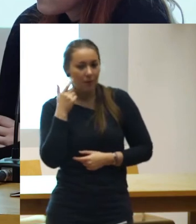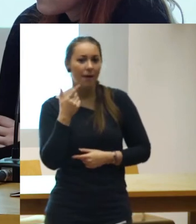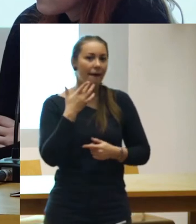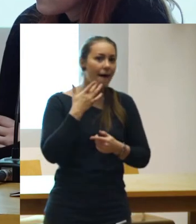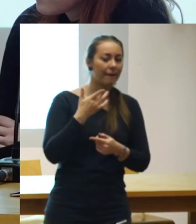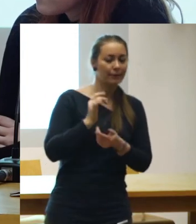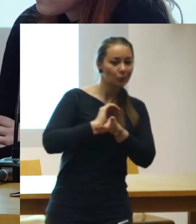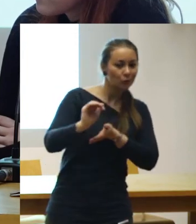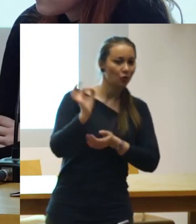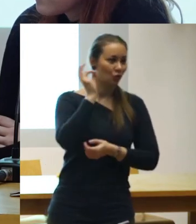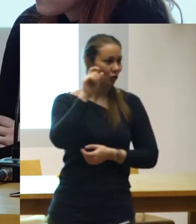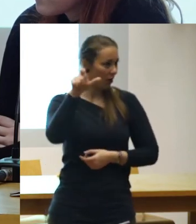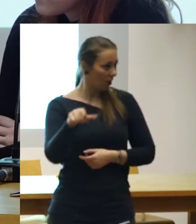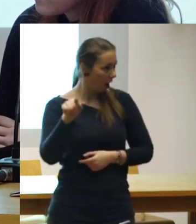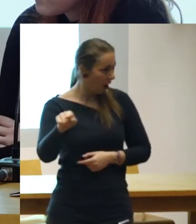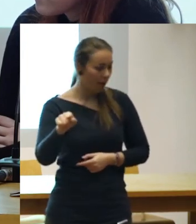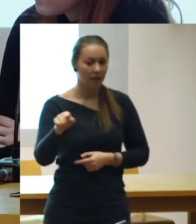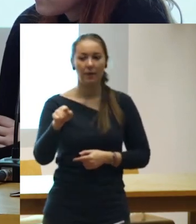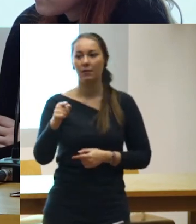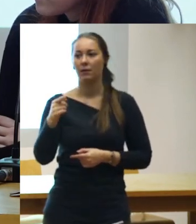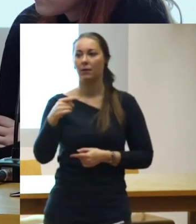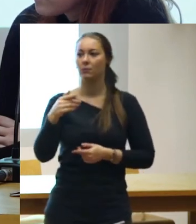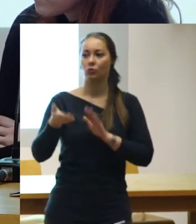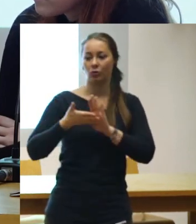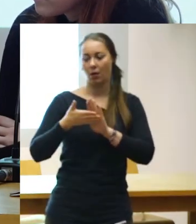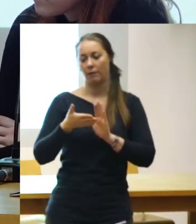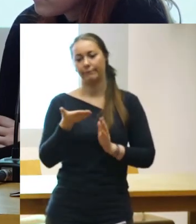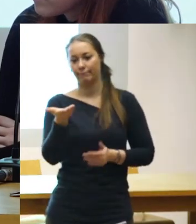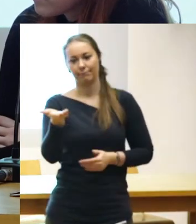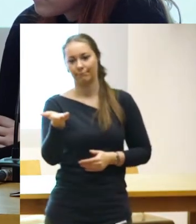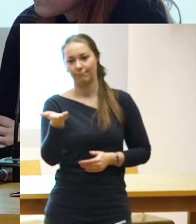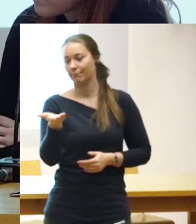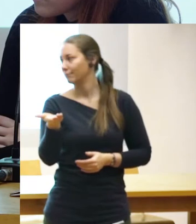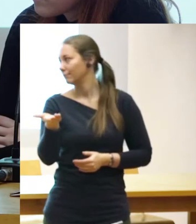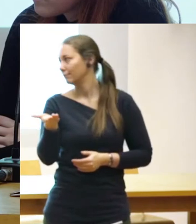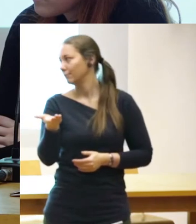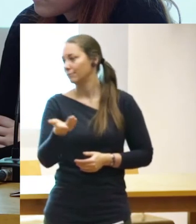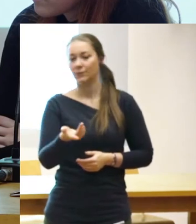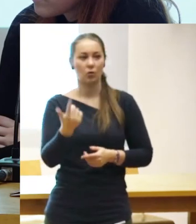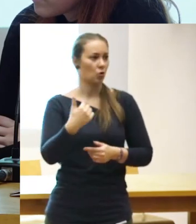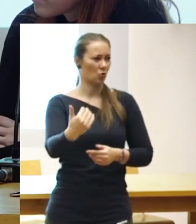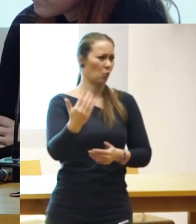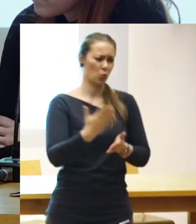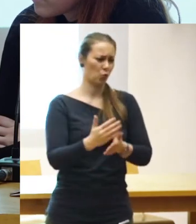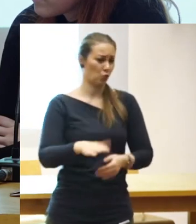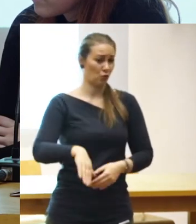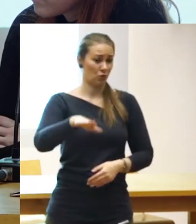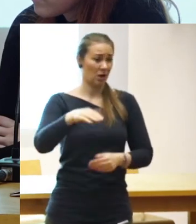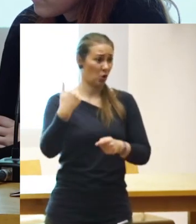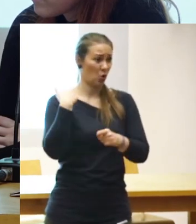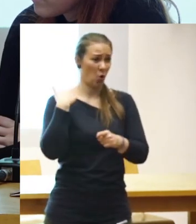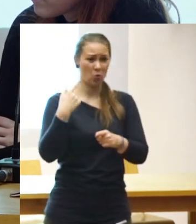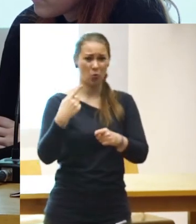ženy, které třeba od nějakého věku byly právě lehce